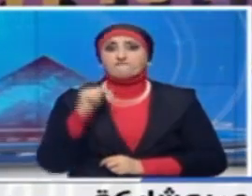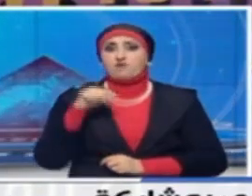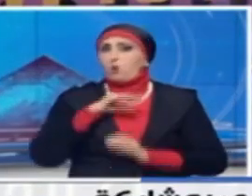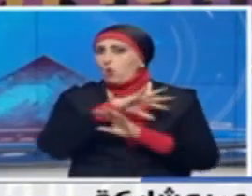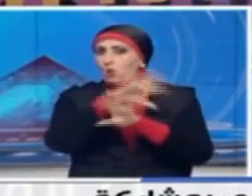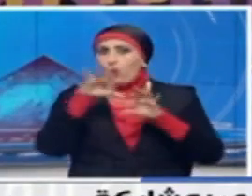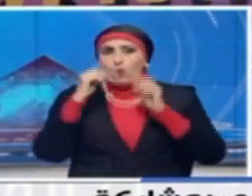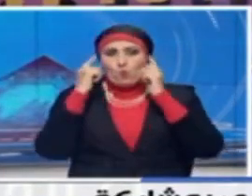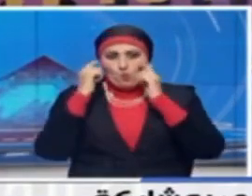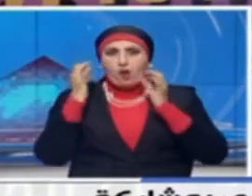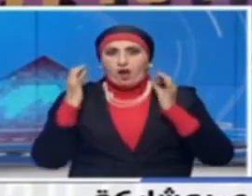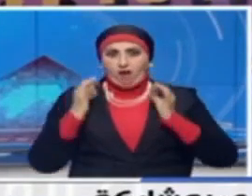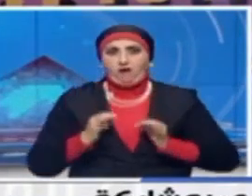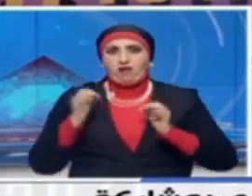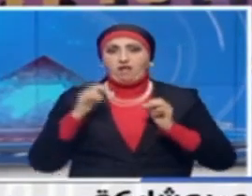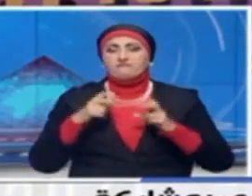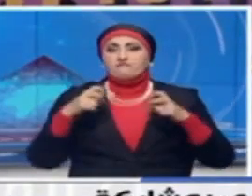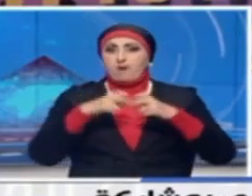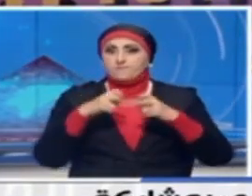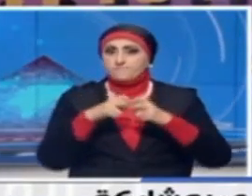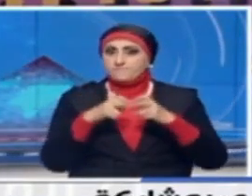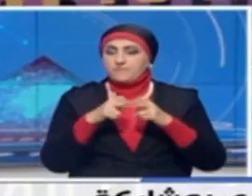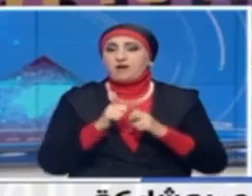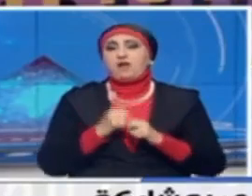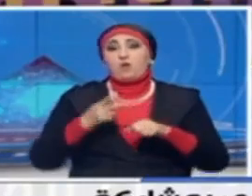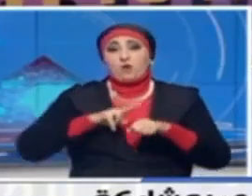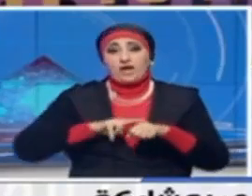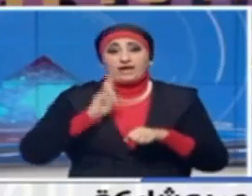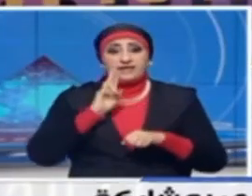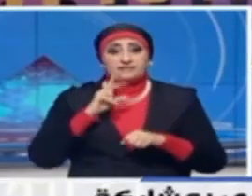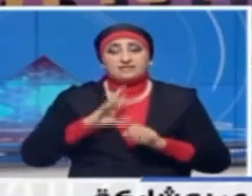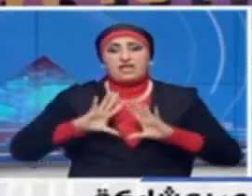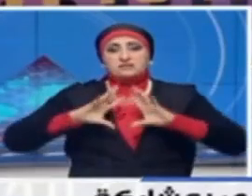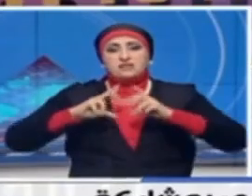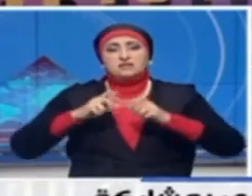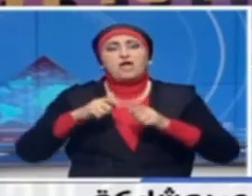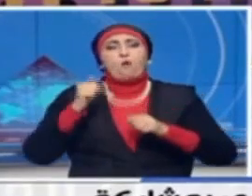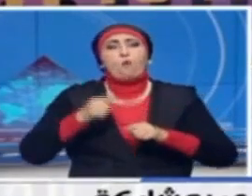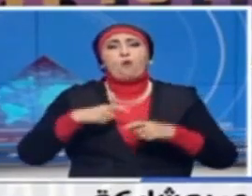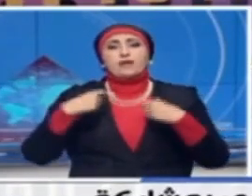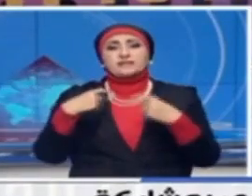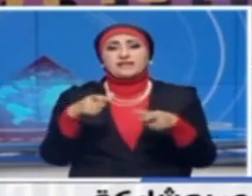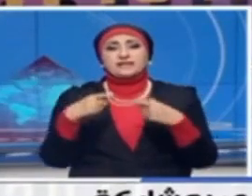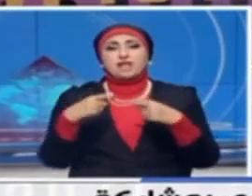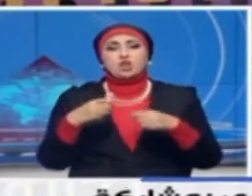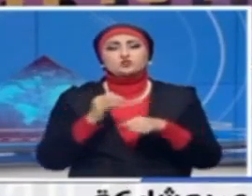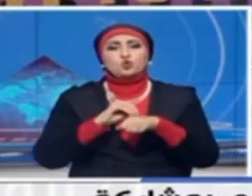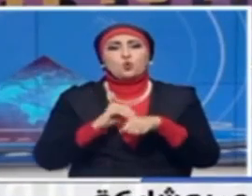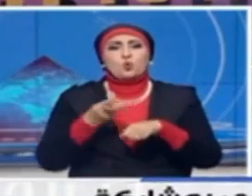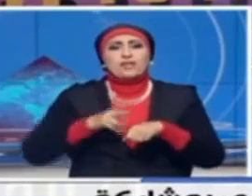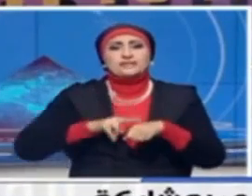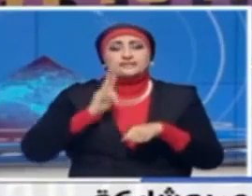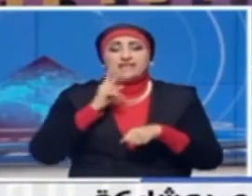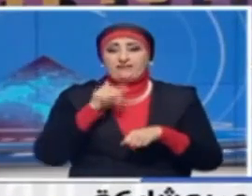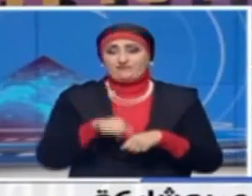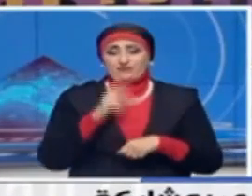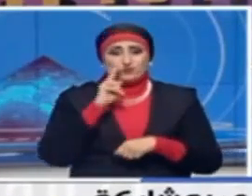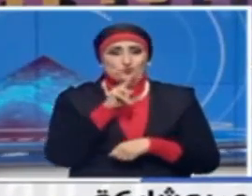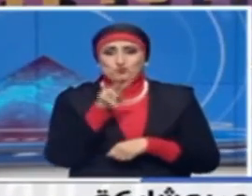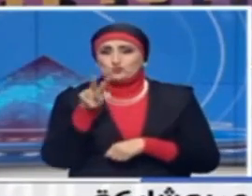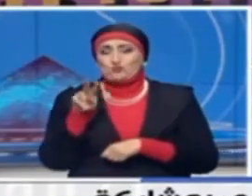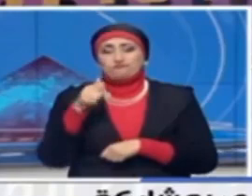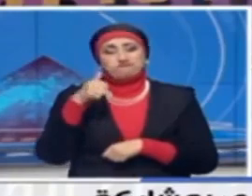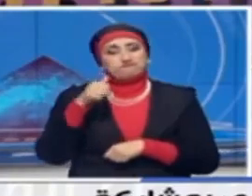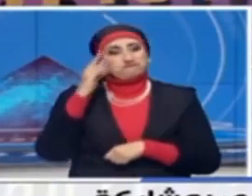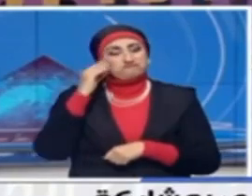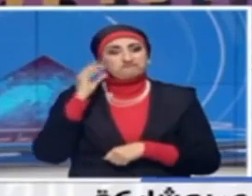يجري داخل هذا المعرض وما يحدث من التطور التكنولوجي، وأكدوا استفادتهم بشكل كبير من المعروضات ومن